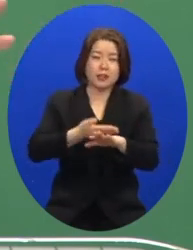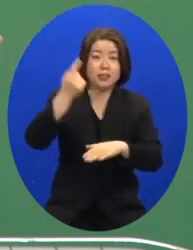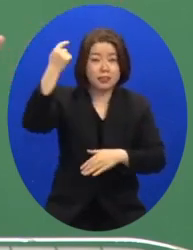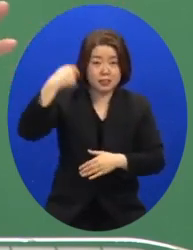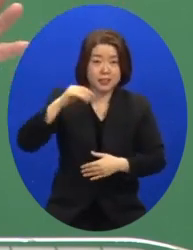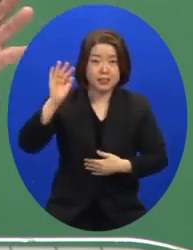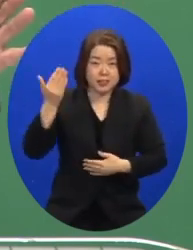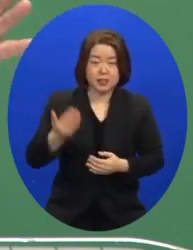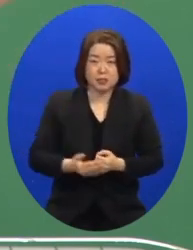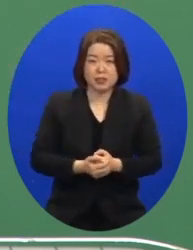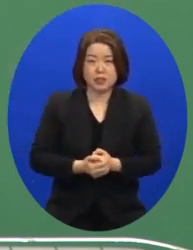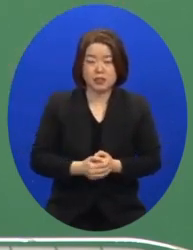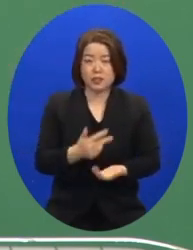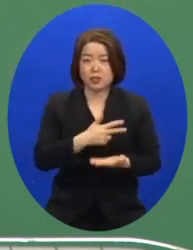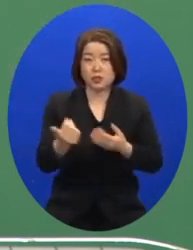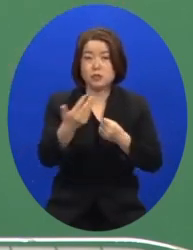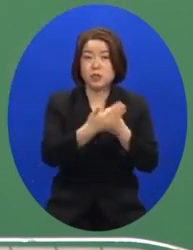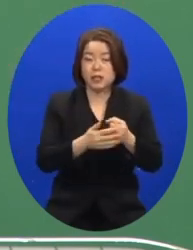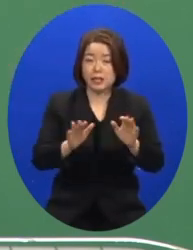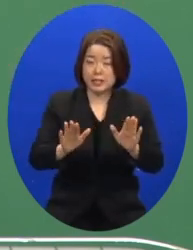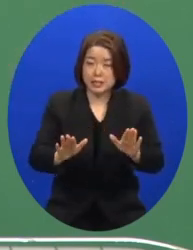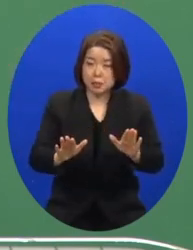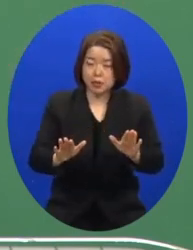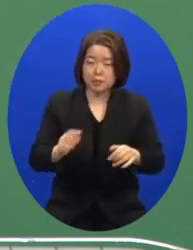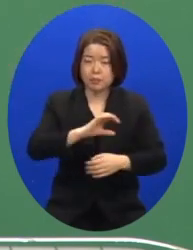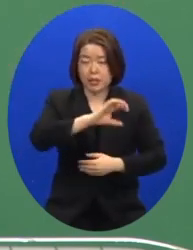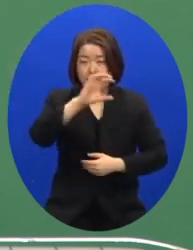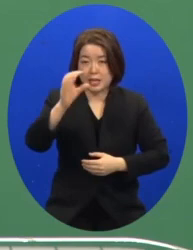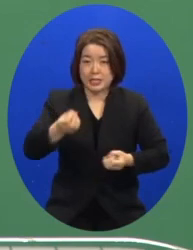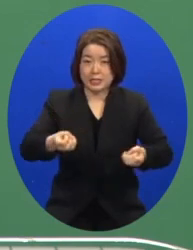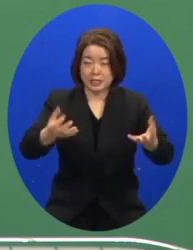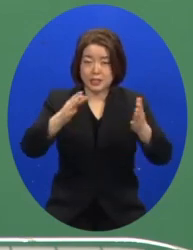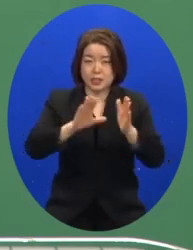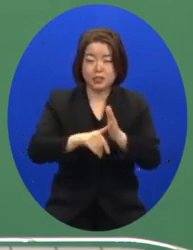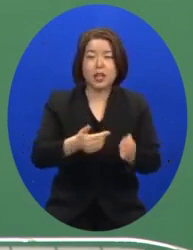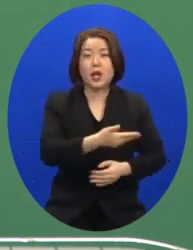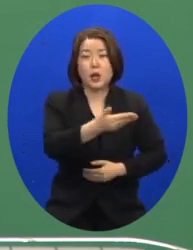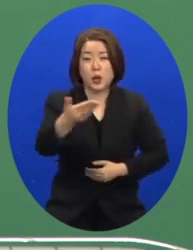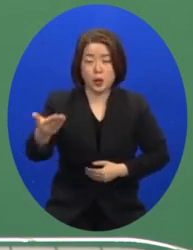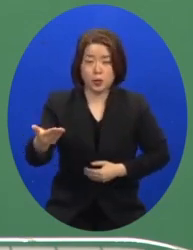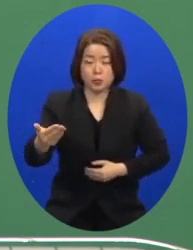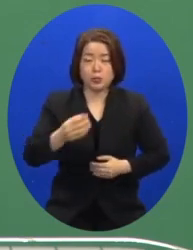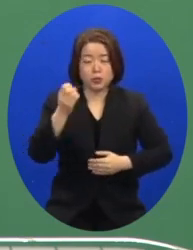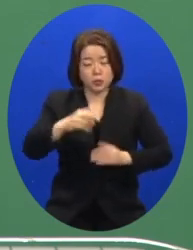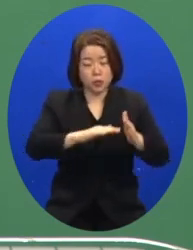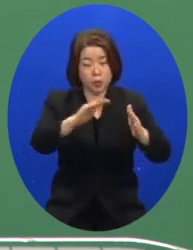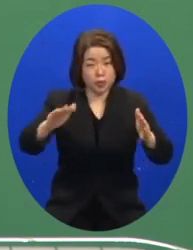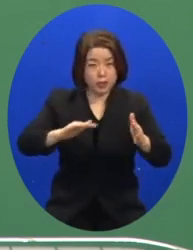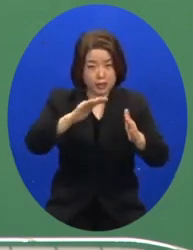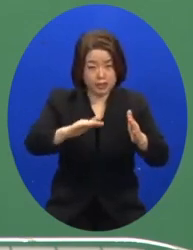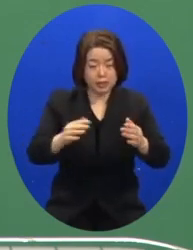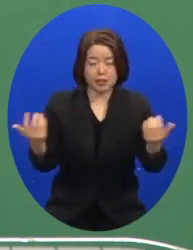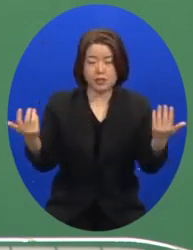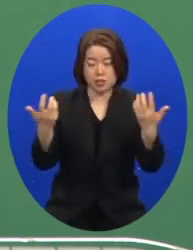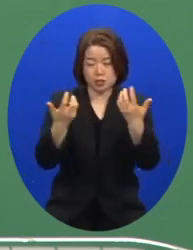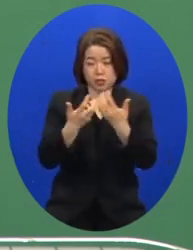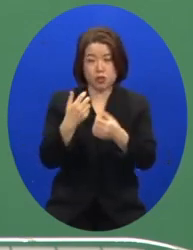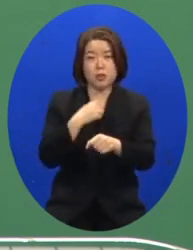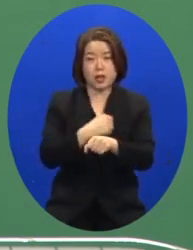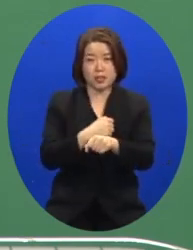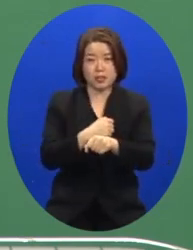주님의 은혜가 여러분 이번 성탄절에 여러분과 여러분 가정에 충만하시기를 아